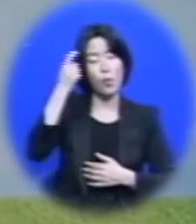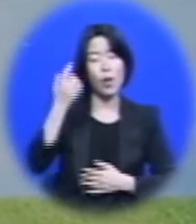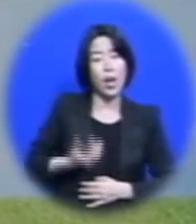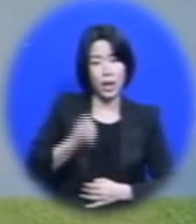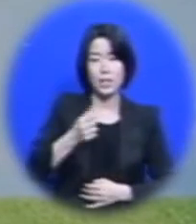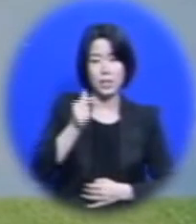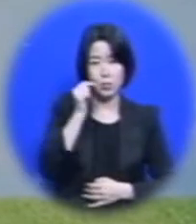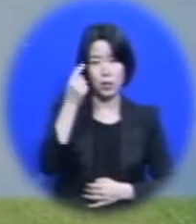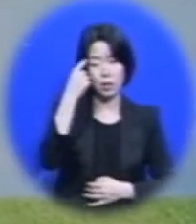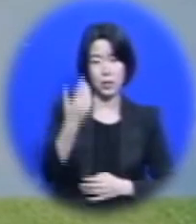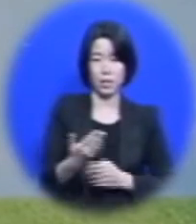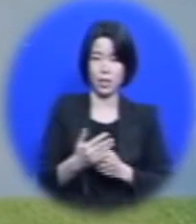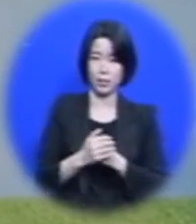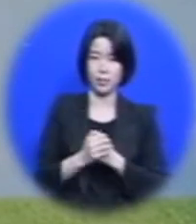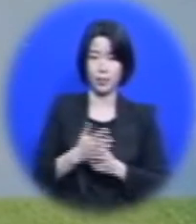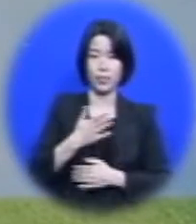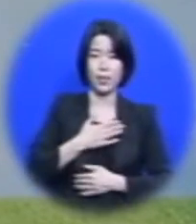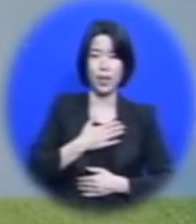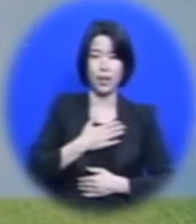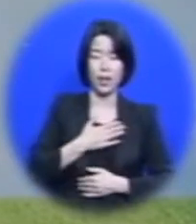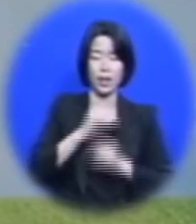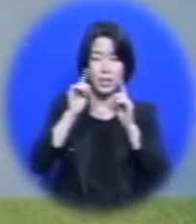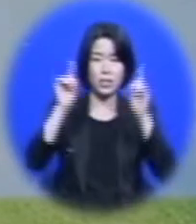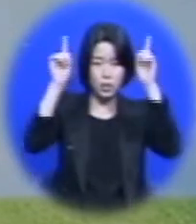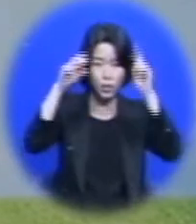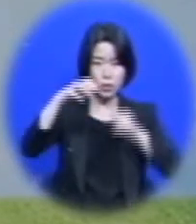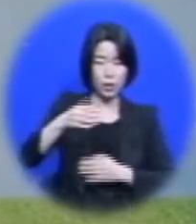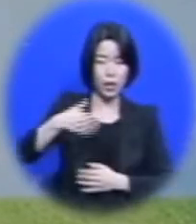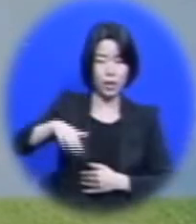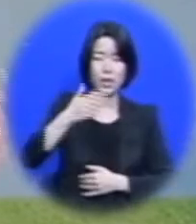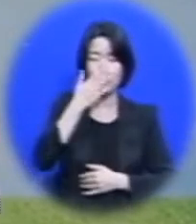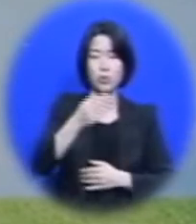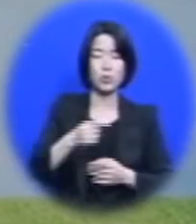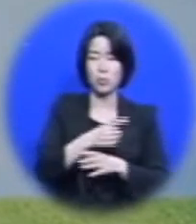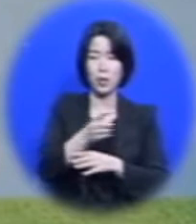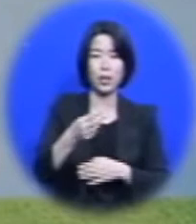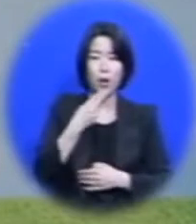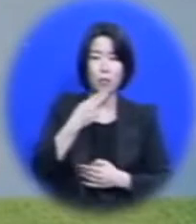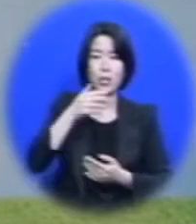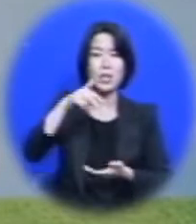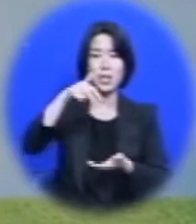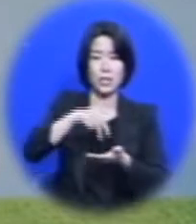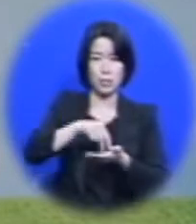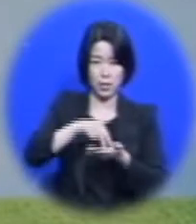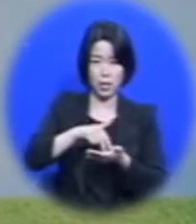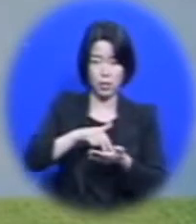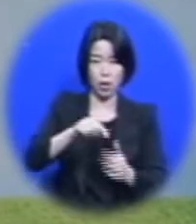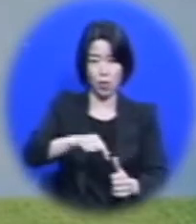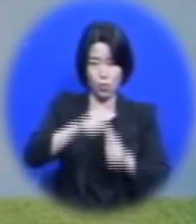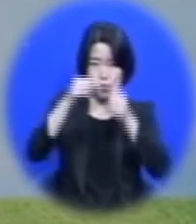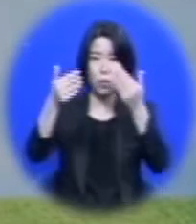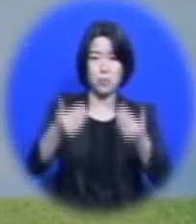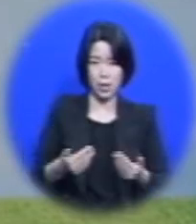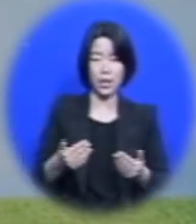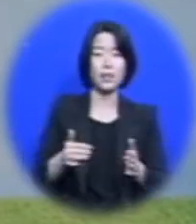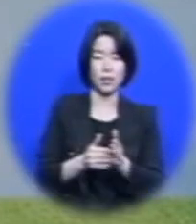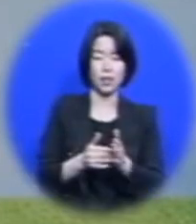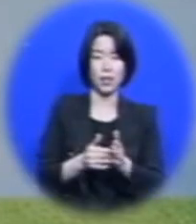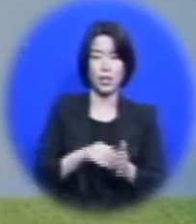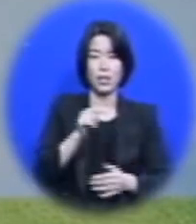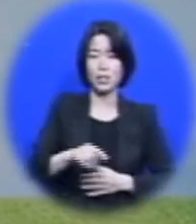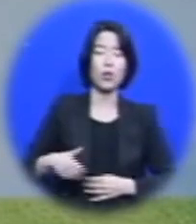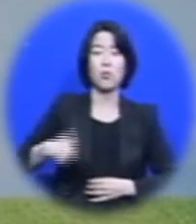못합니까? 내가 지옥에 갈 수밖에 없는 그런 형편에서 구원 받았다.